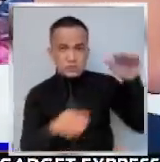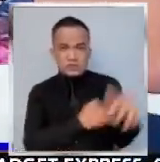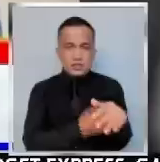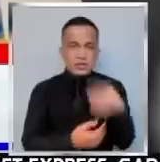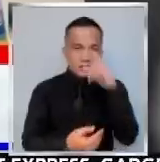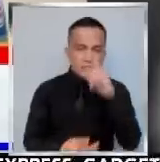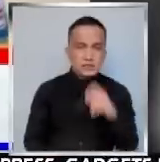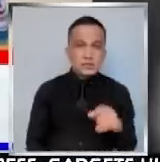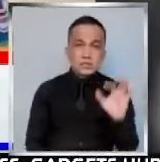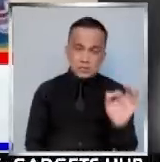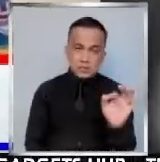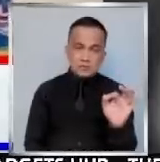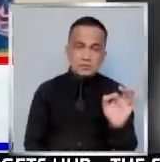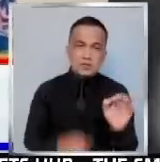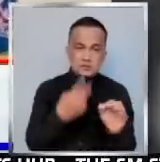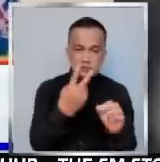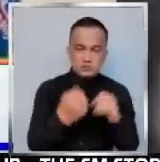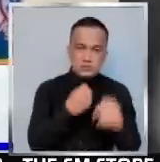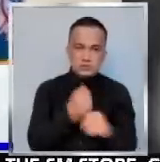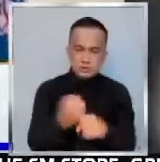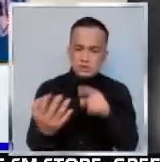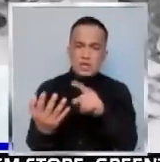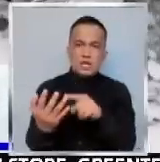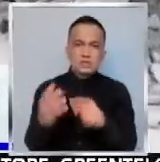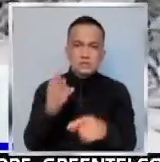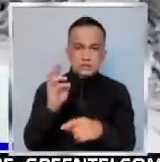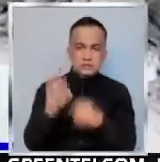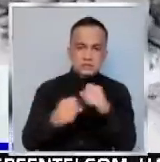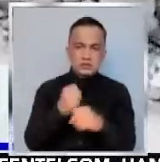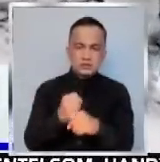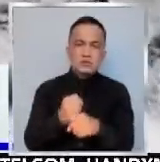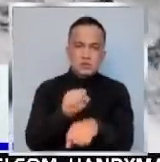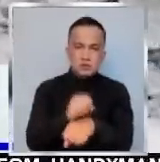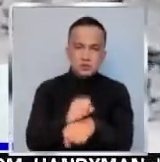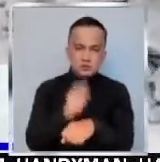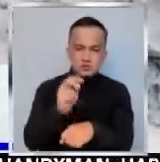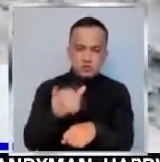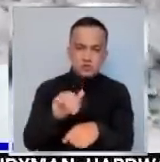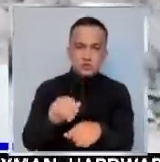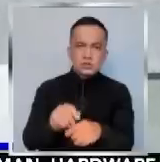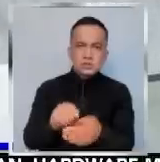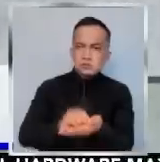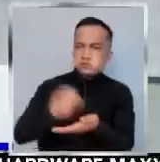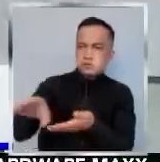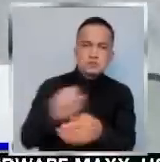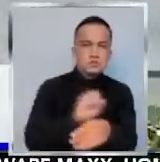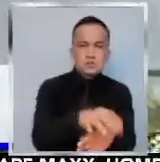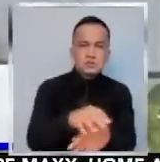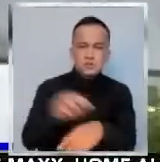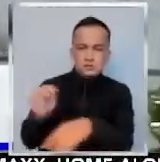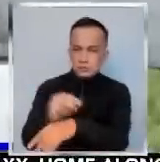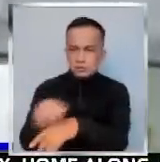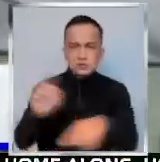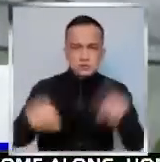9 at 2 taong gulang. 6 na taon ng empleyado ng Bulacan government si Troy na napunta na sa iba't ibang rescue mission sa bansa. Ayon sa misis niyang